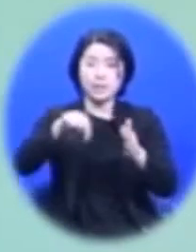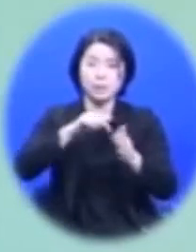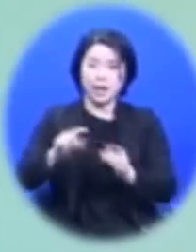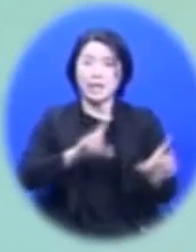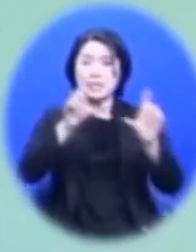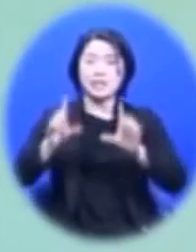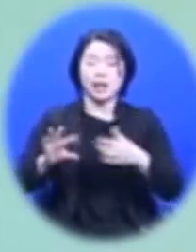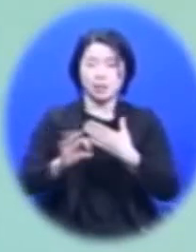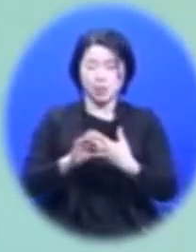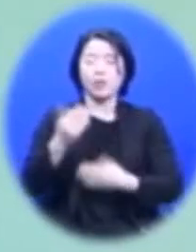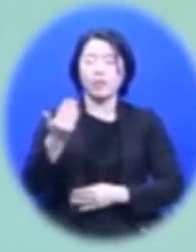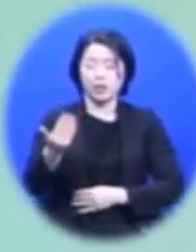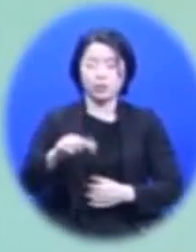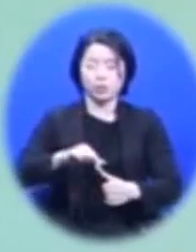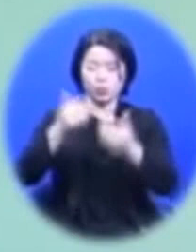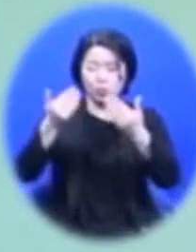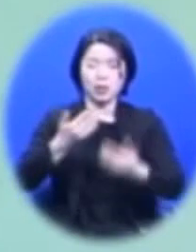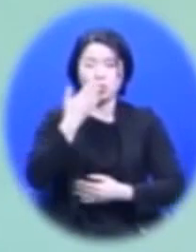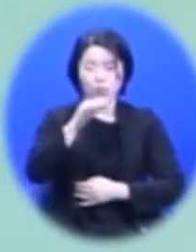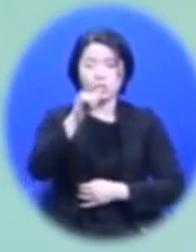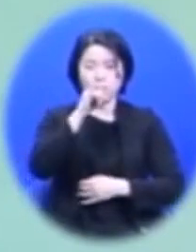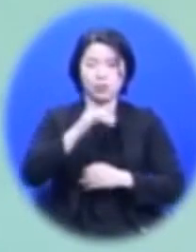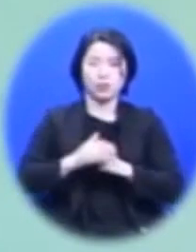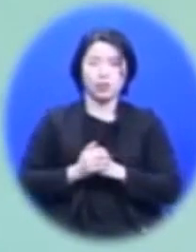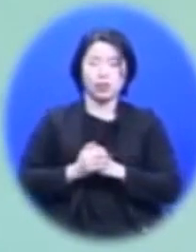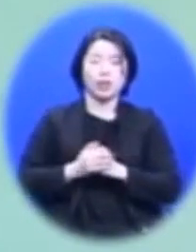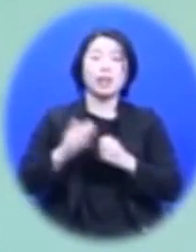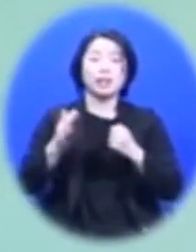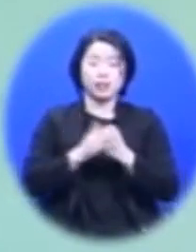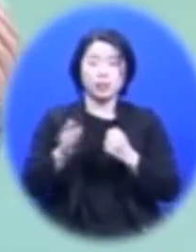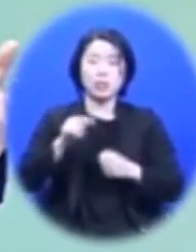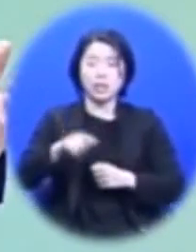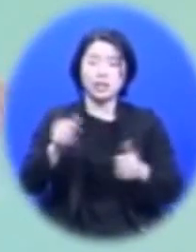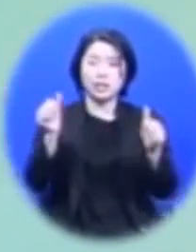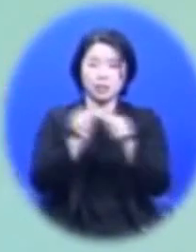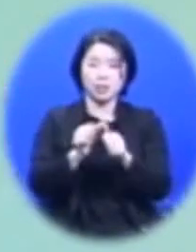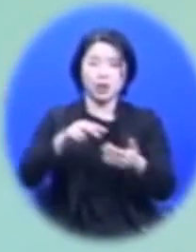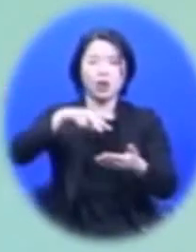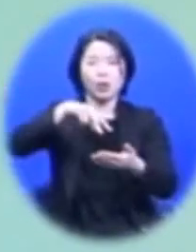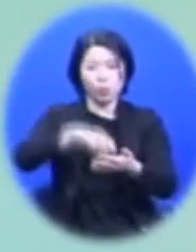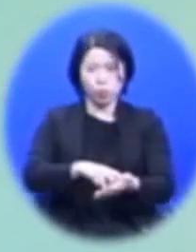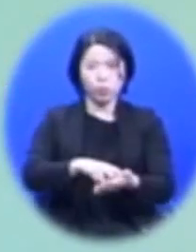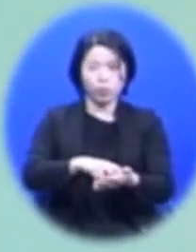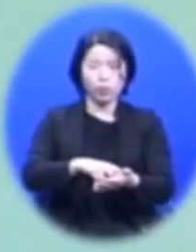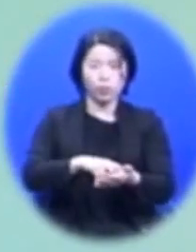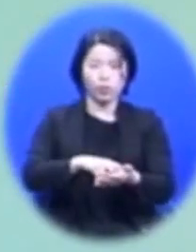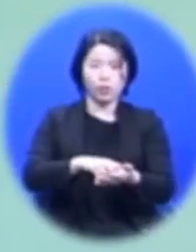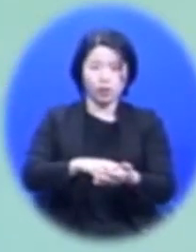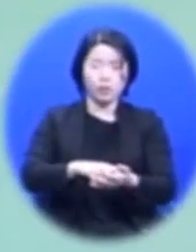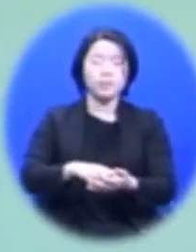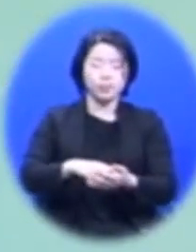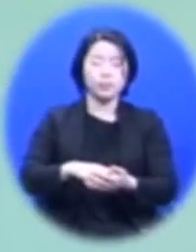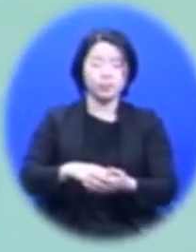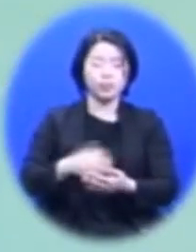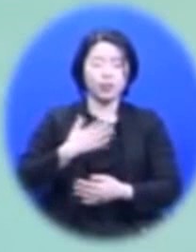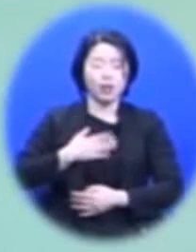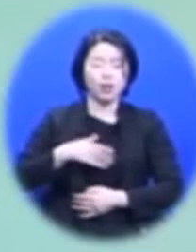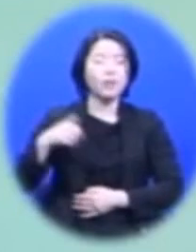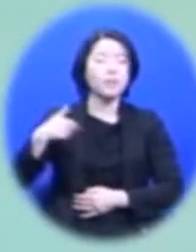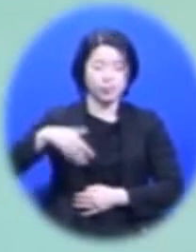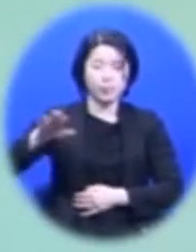살면 당신도 구원받을 수 있습니다. 그랬더니 이 남자가 철석 주저앉으면서 됐으니 가시라고